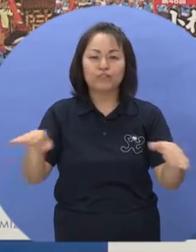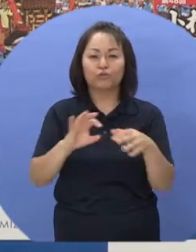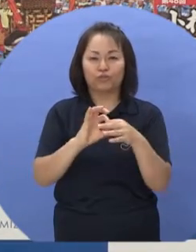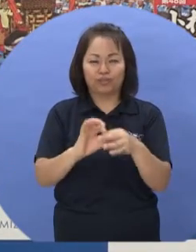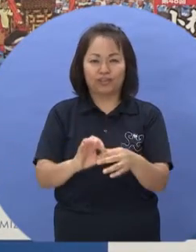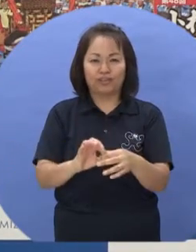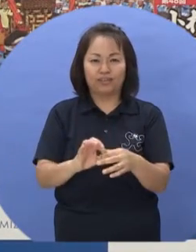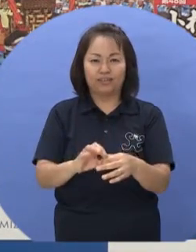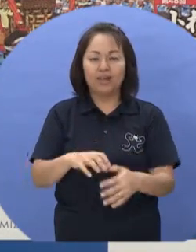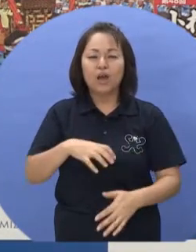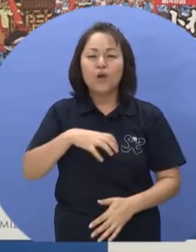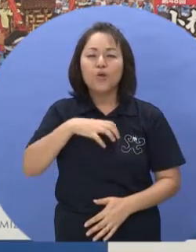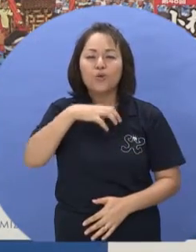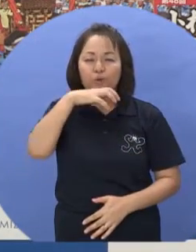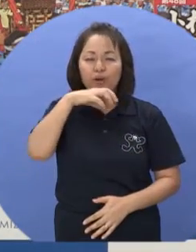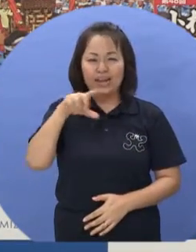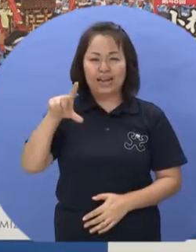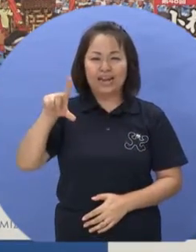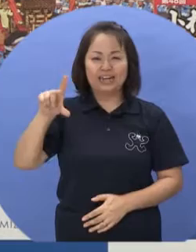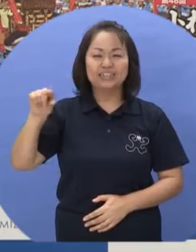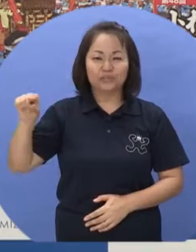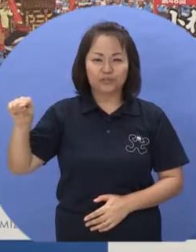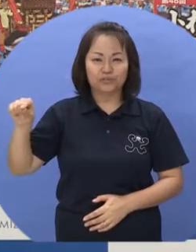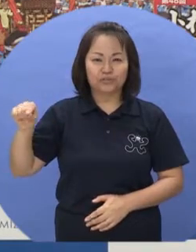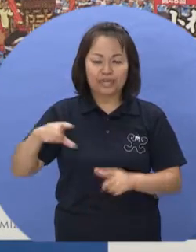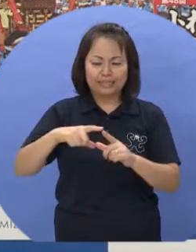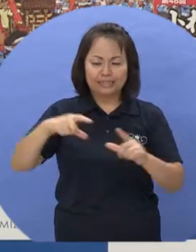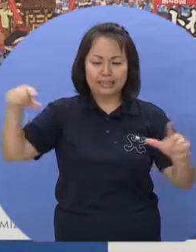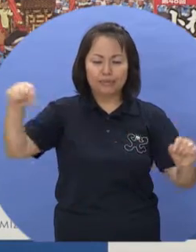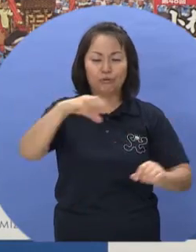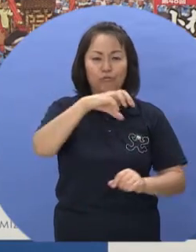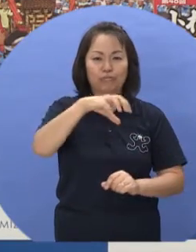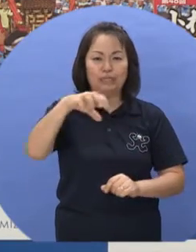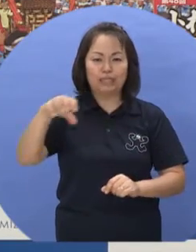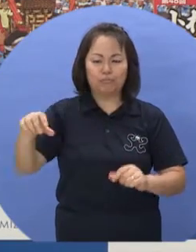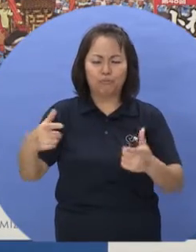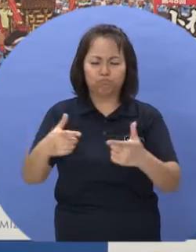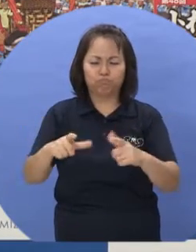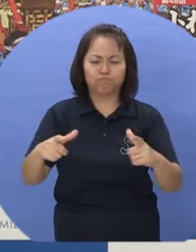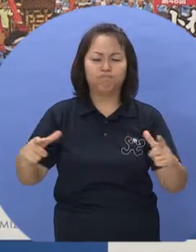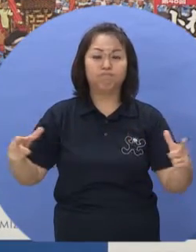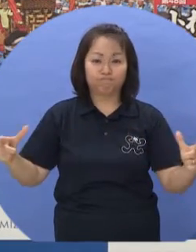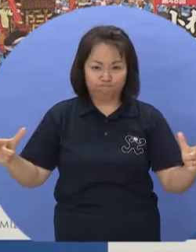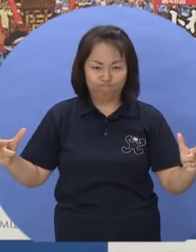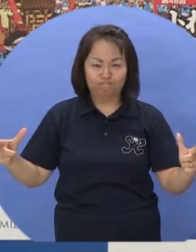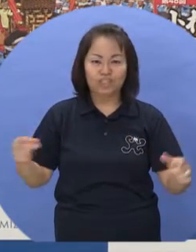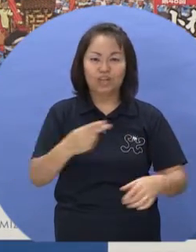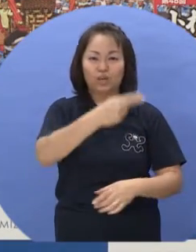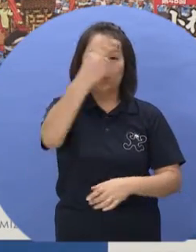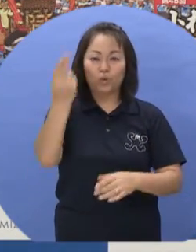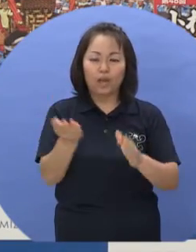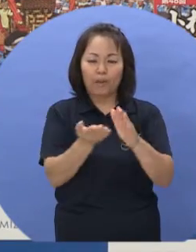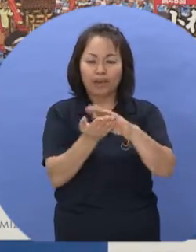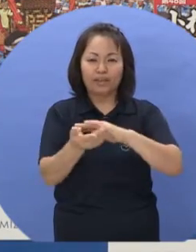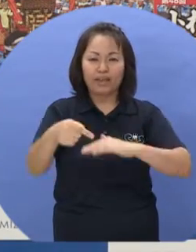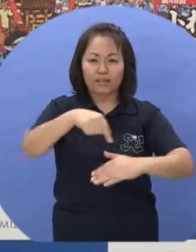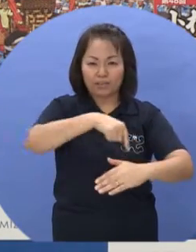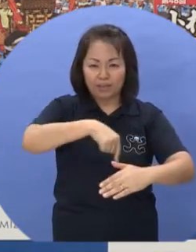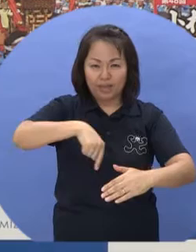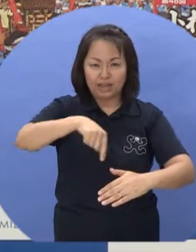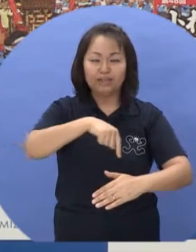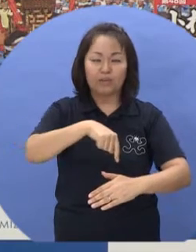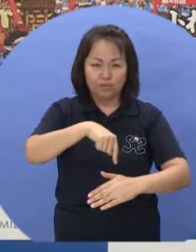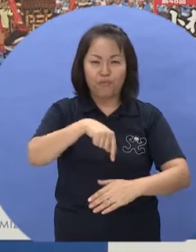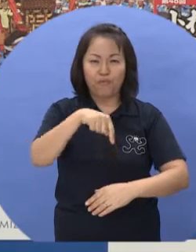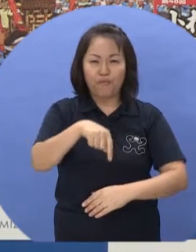高齢化率が非常にこの全国的にも増えております。富山県内もですね、先般報道もありました